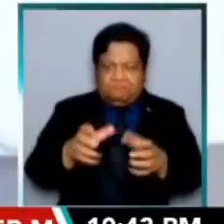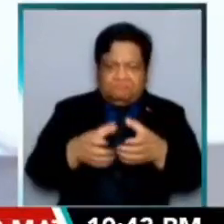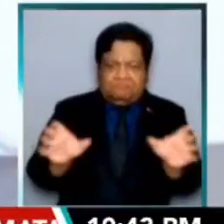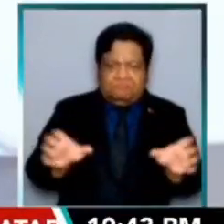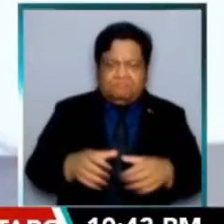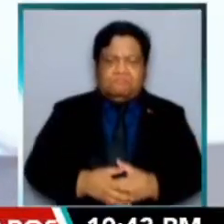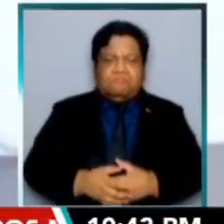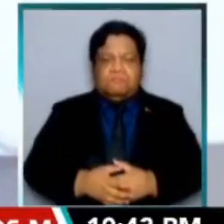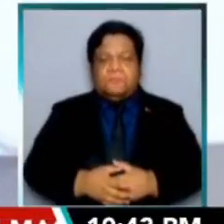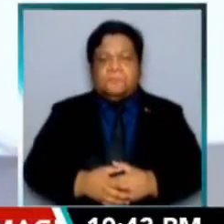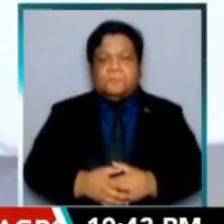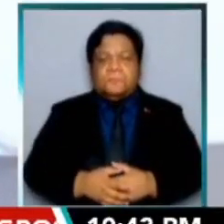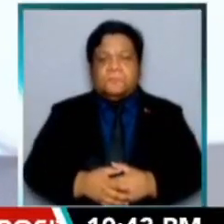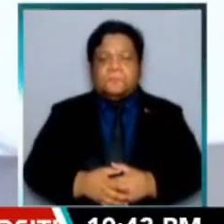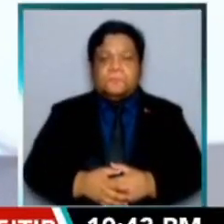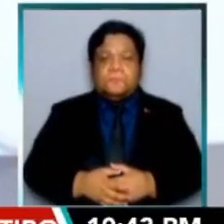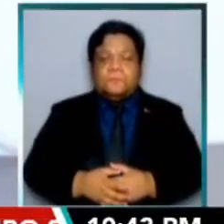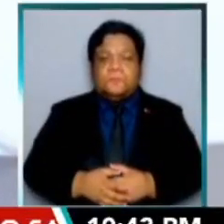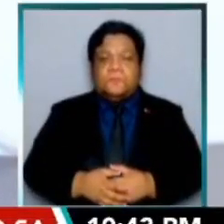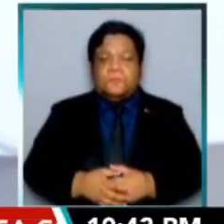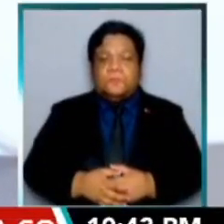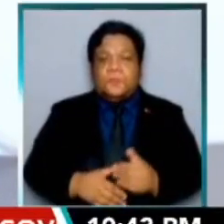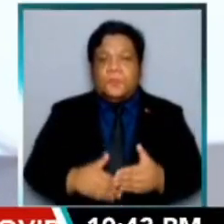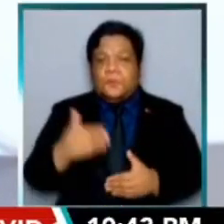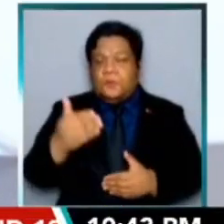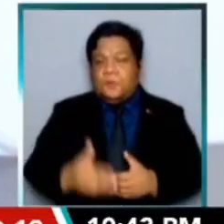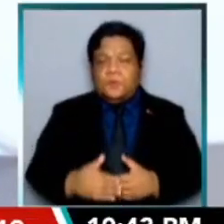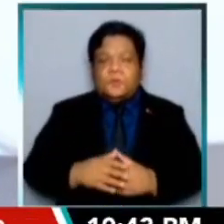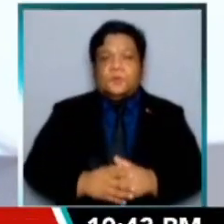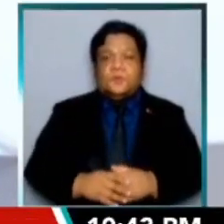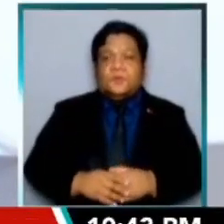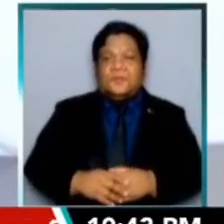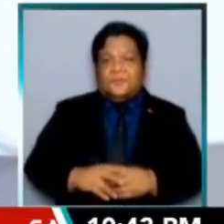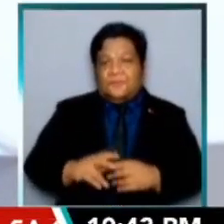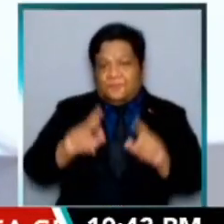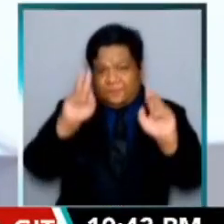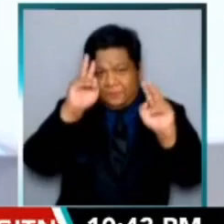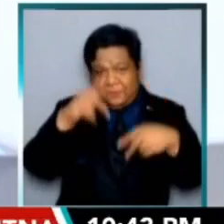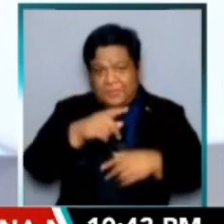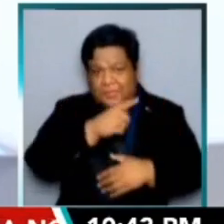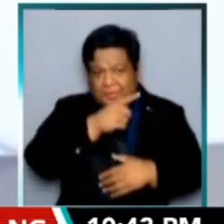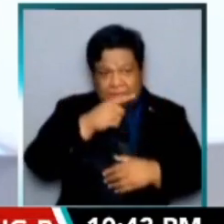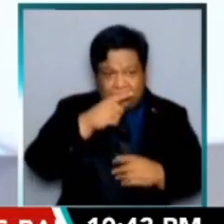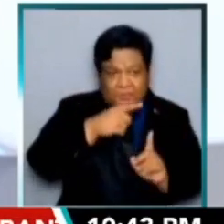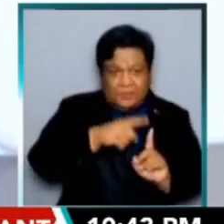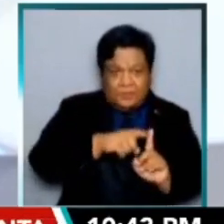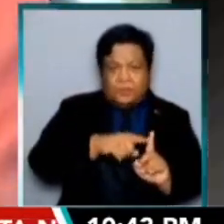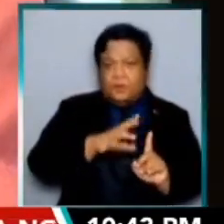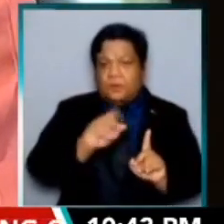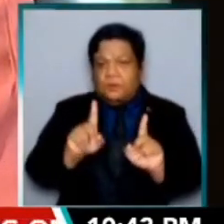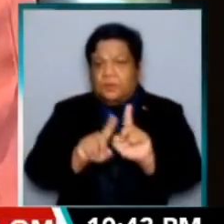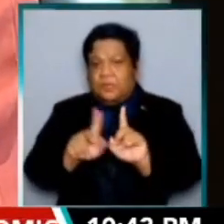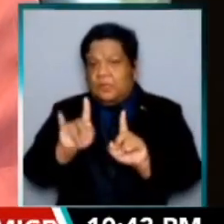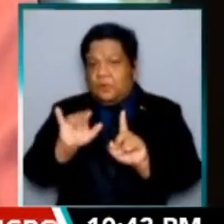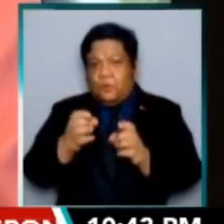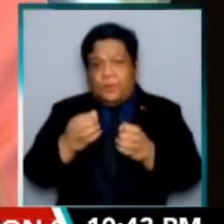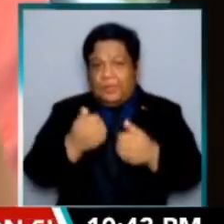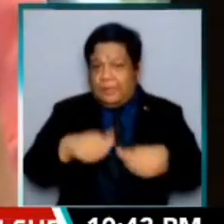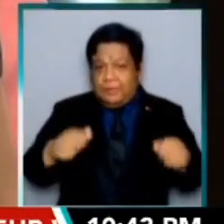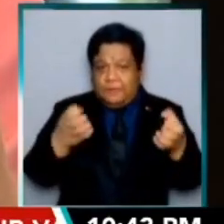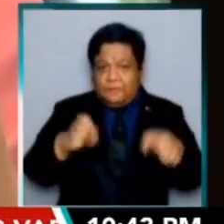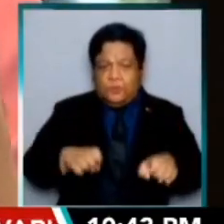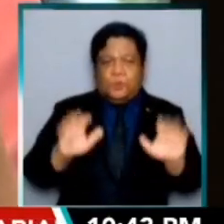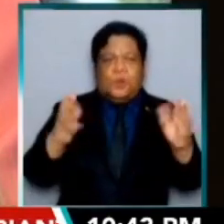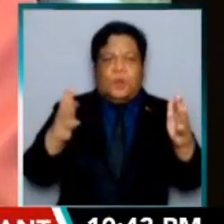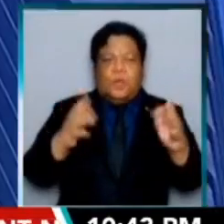Walang public activity ngayong araw sina Vice President Lenny Robredo at Senator Kiko Pangilinan. Sa isang press release, sinabi ni Robredo